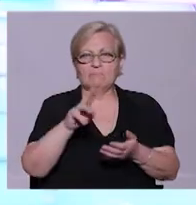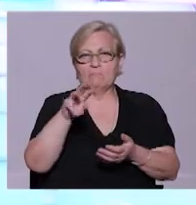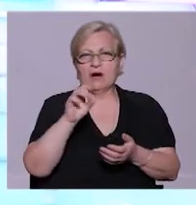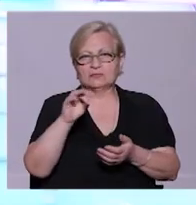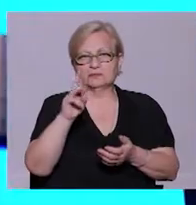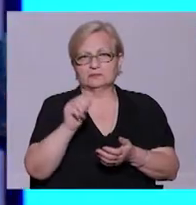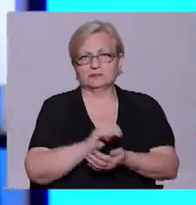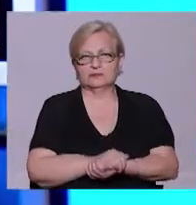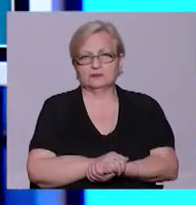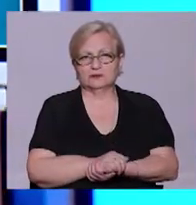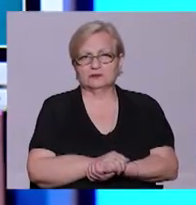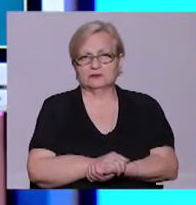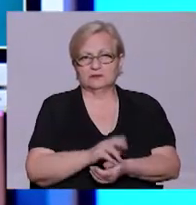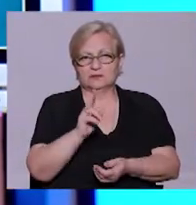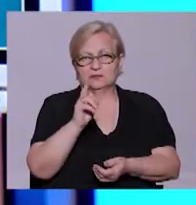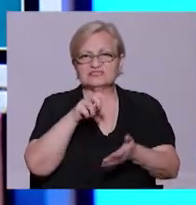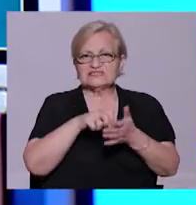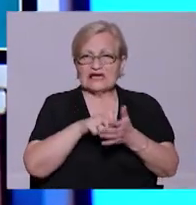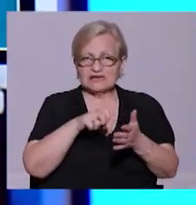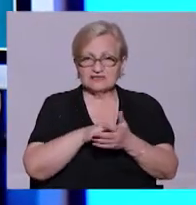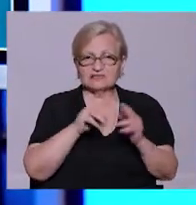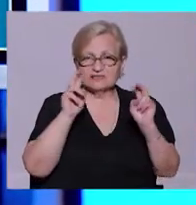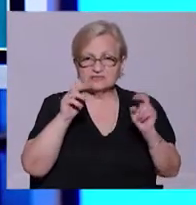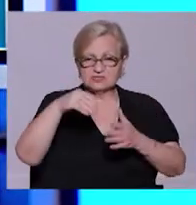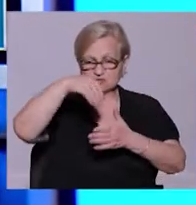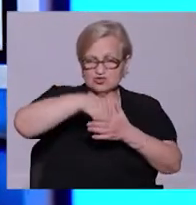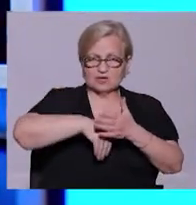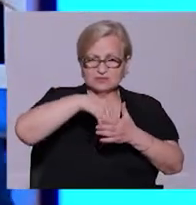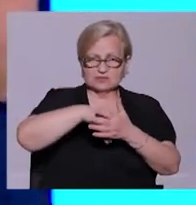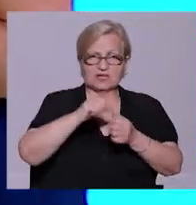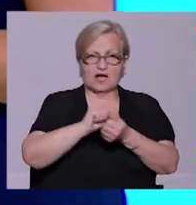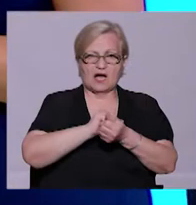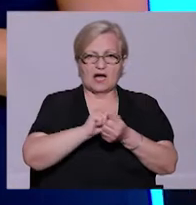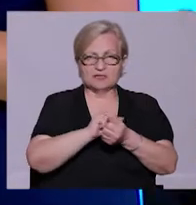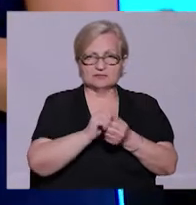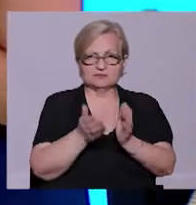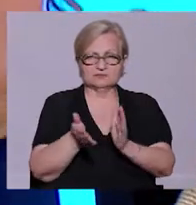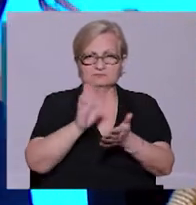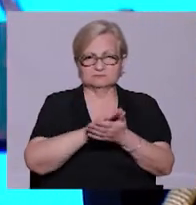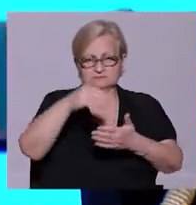რაო? კონვერტი წერილის ჩასადები ქაღალდის პარკია.